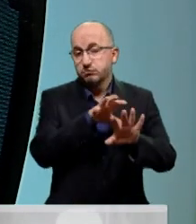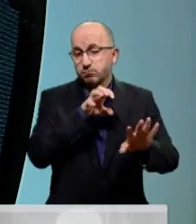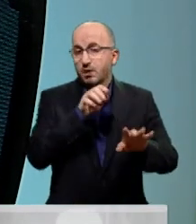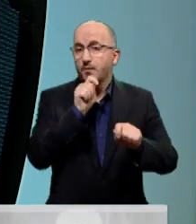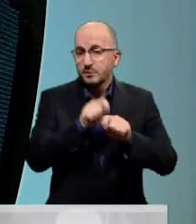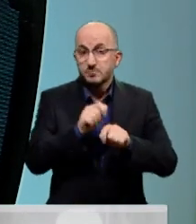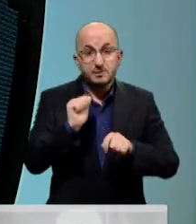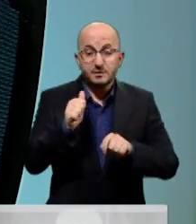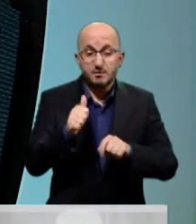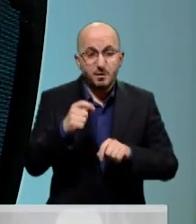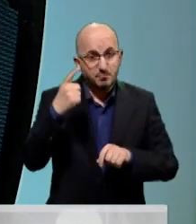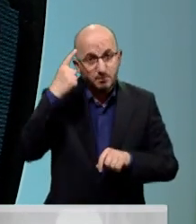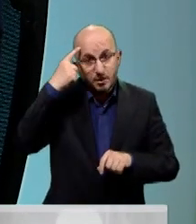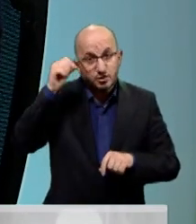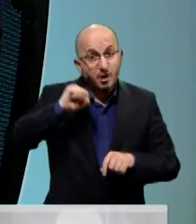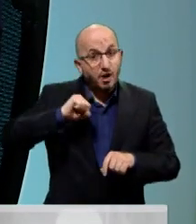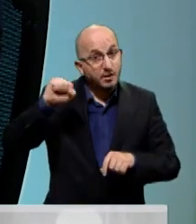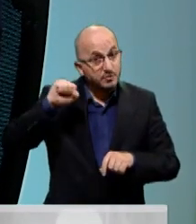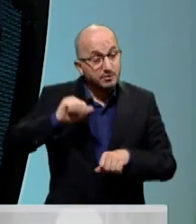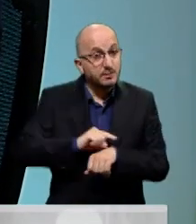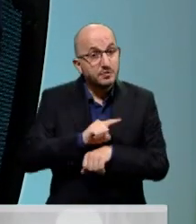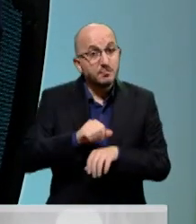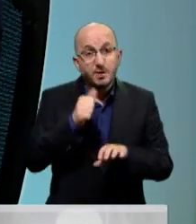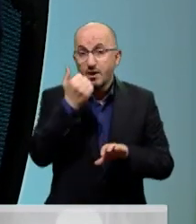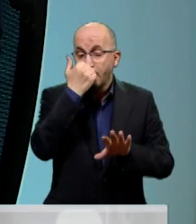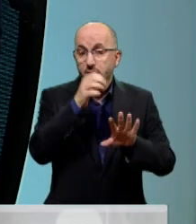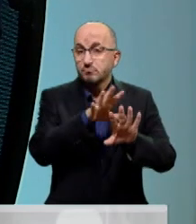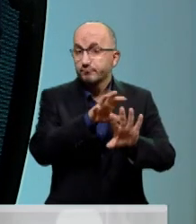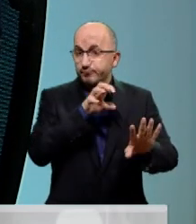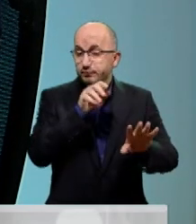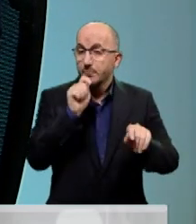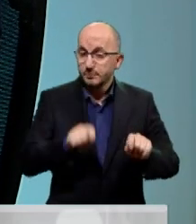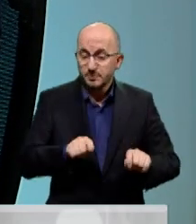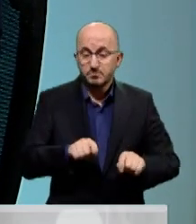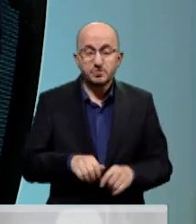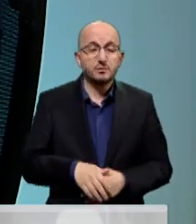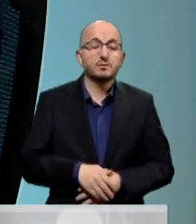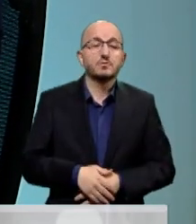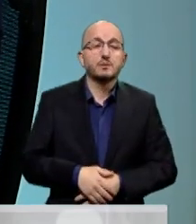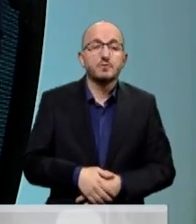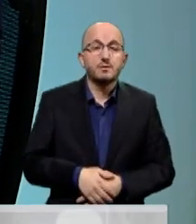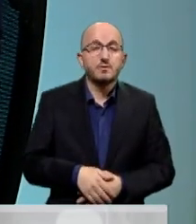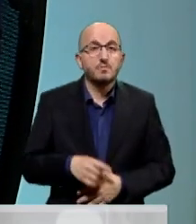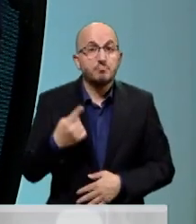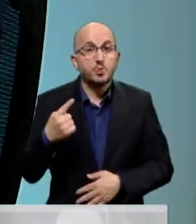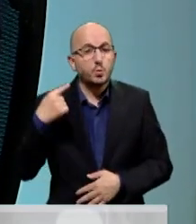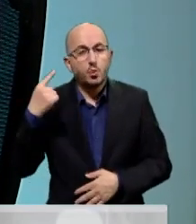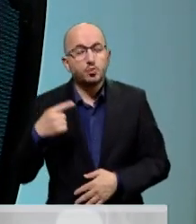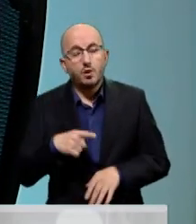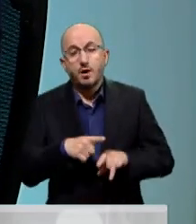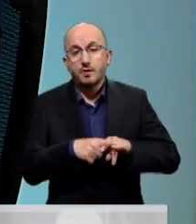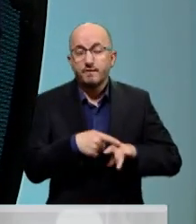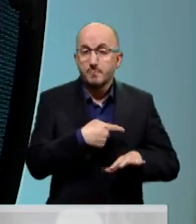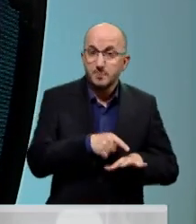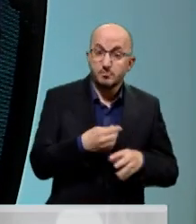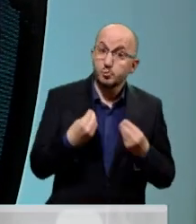değil başı ağrıdığında daha ziyade hacamat yaptırmış Peki bir görüş yine Hanefilerde